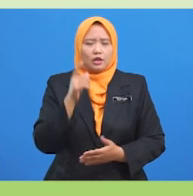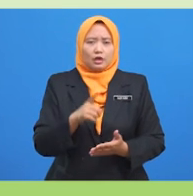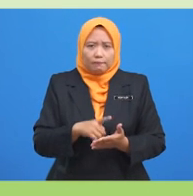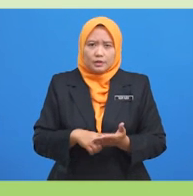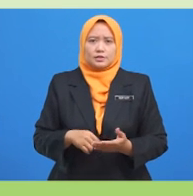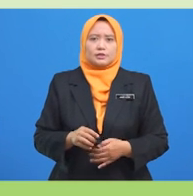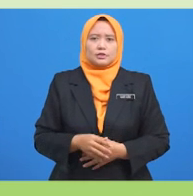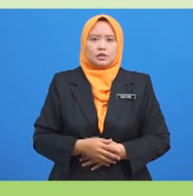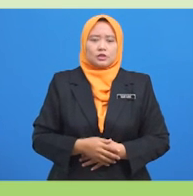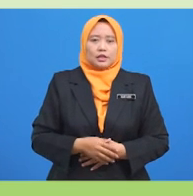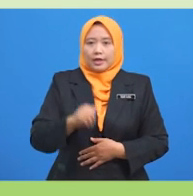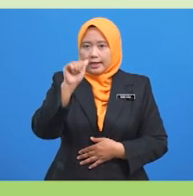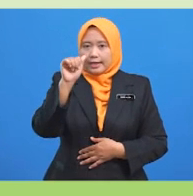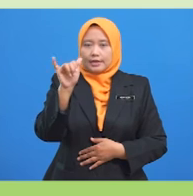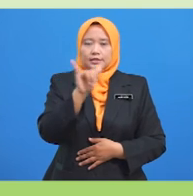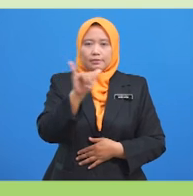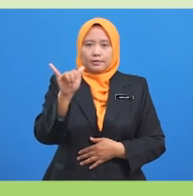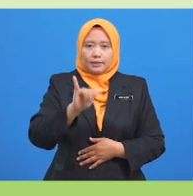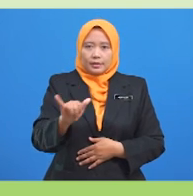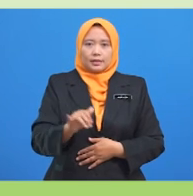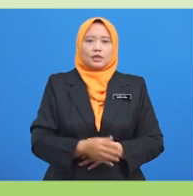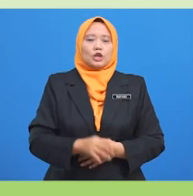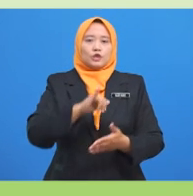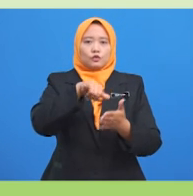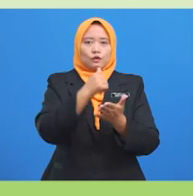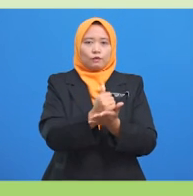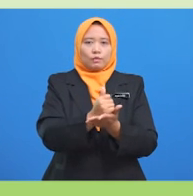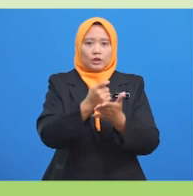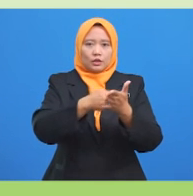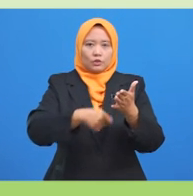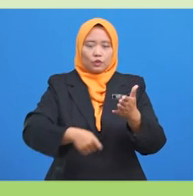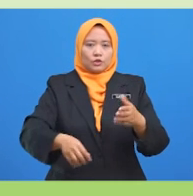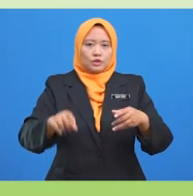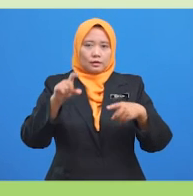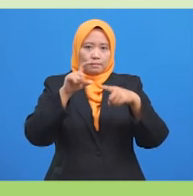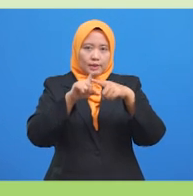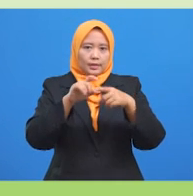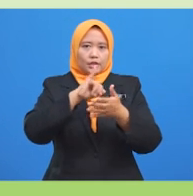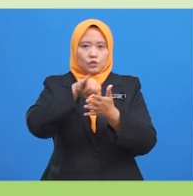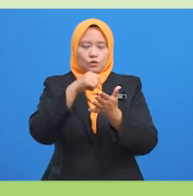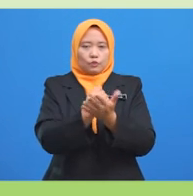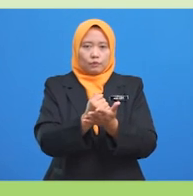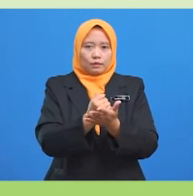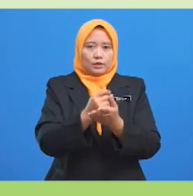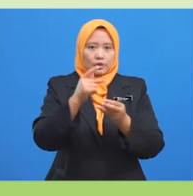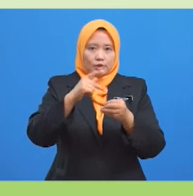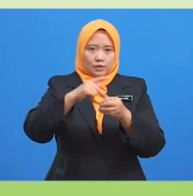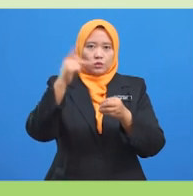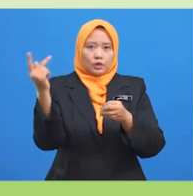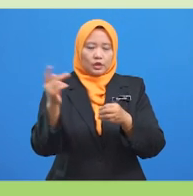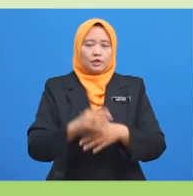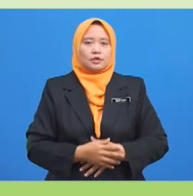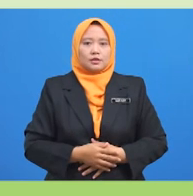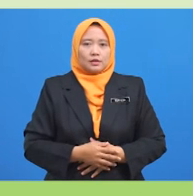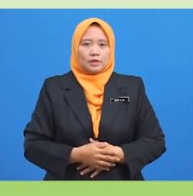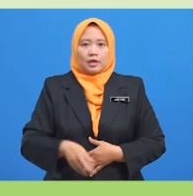jumlah kos dibahagikan dengan jumlah keluaran. Output merupakan keluaran. Jumlah kos